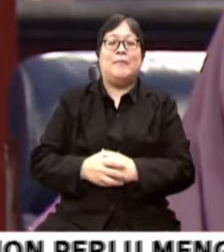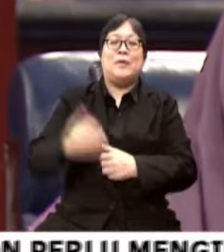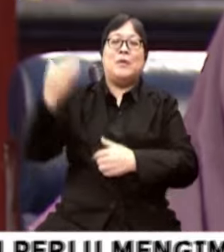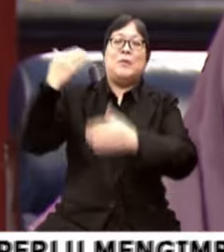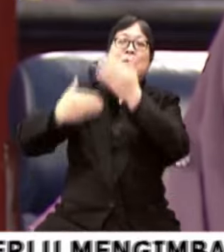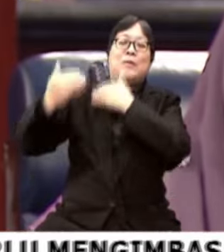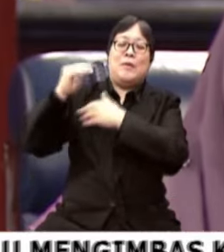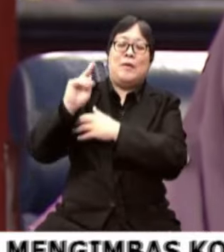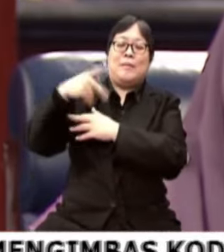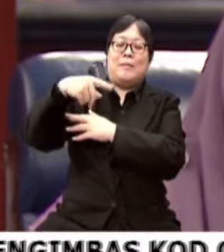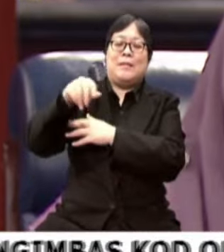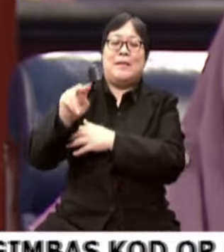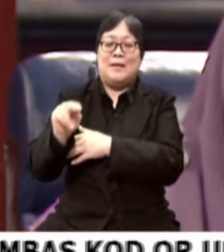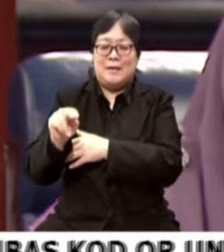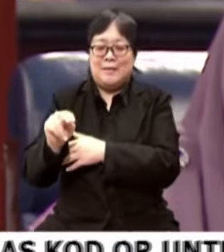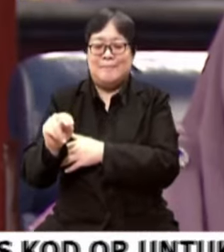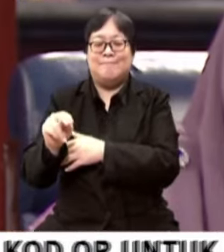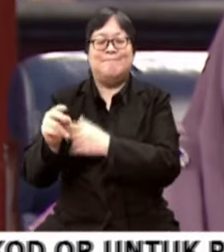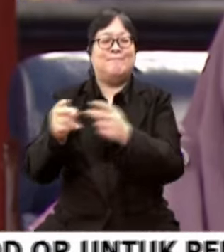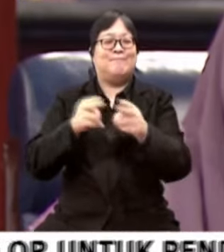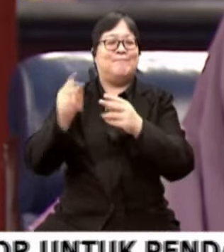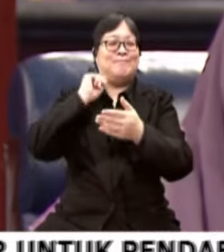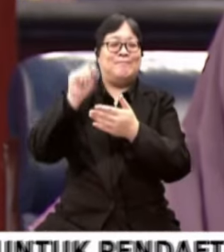dulu ke pdn sebagai